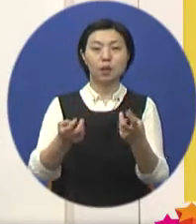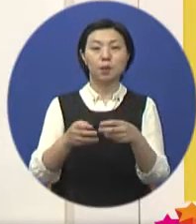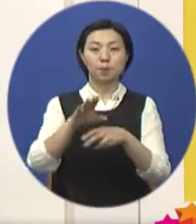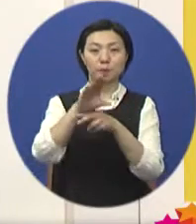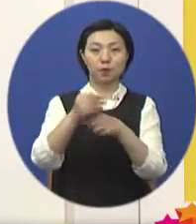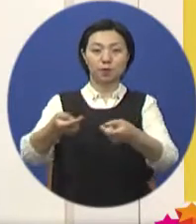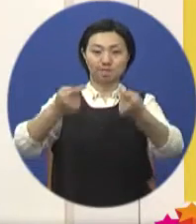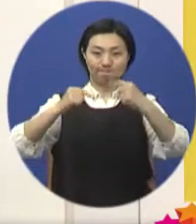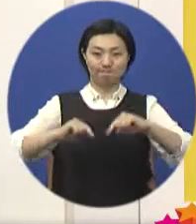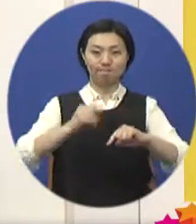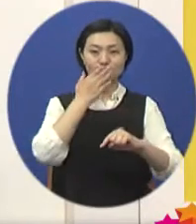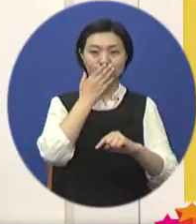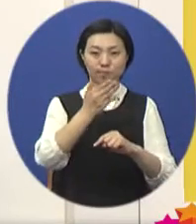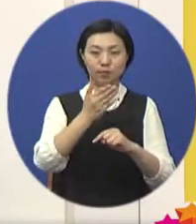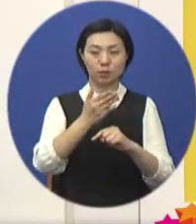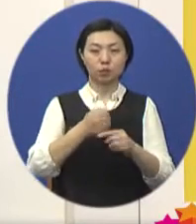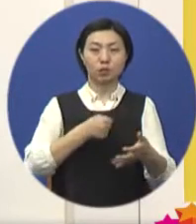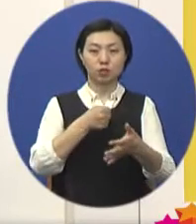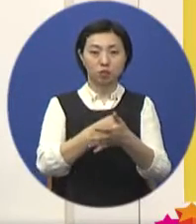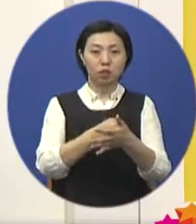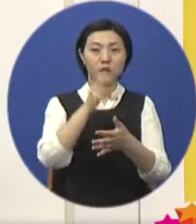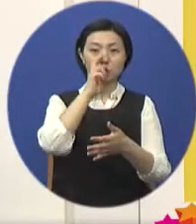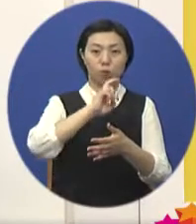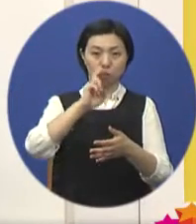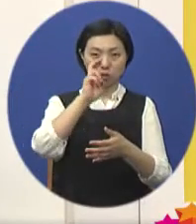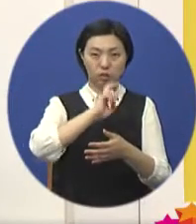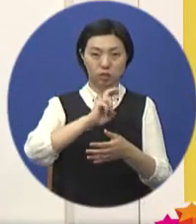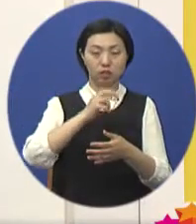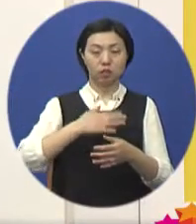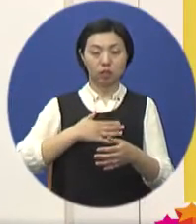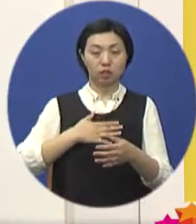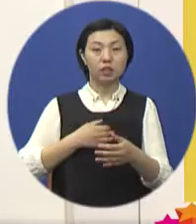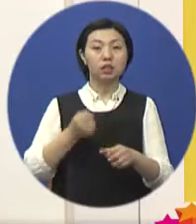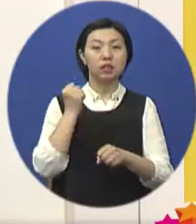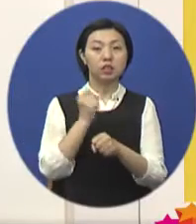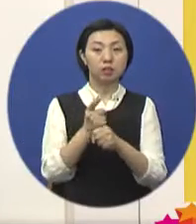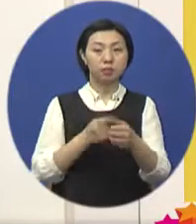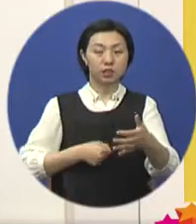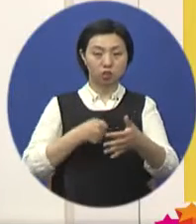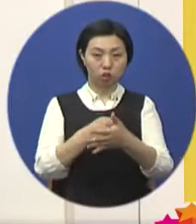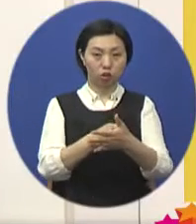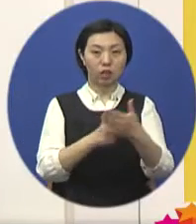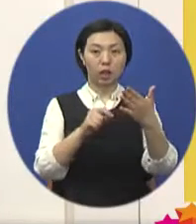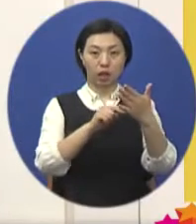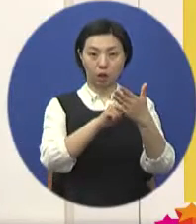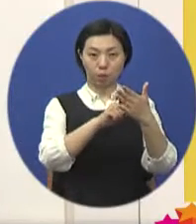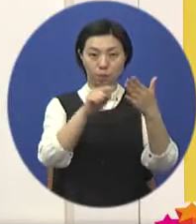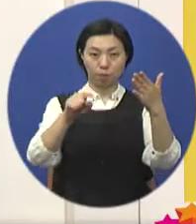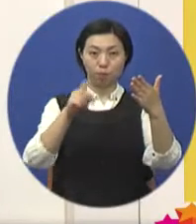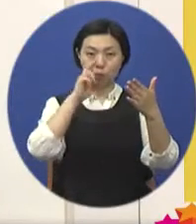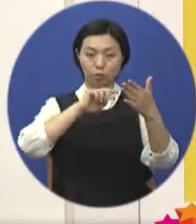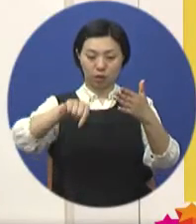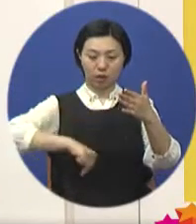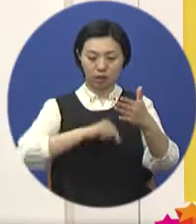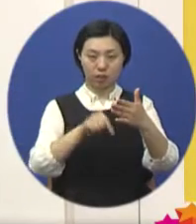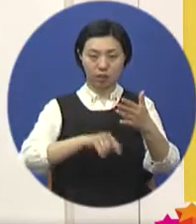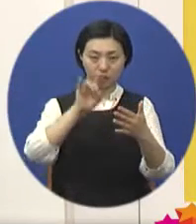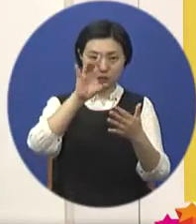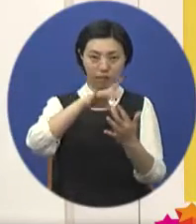참여하실 수 있습니다. 1번 지정곡 노래 부르기는 네. 저희와 지정해 놓은 지정곡 9곡 중 부르실 곡을